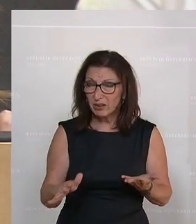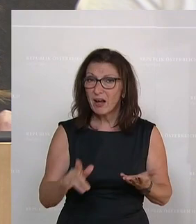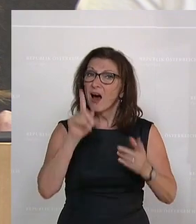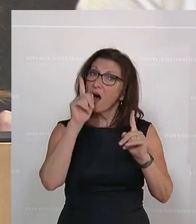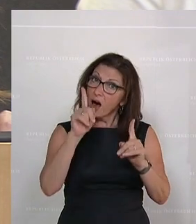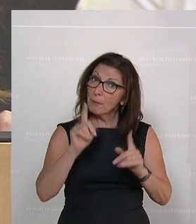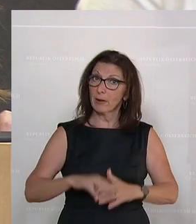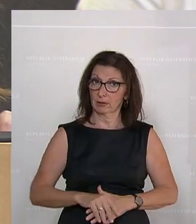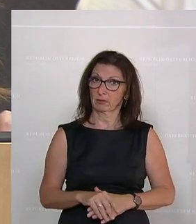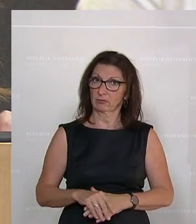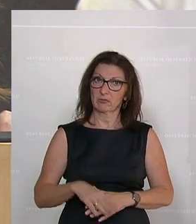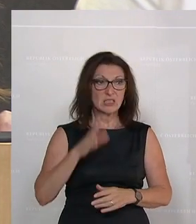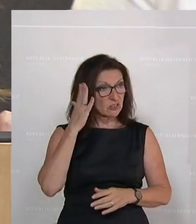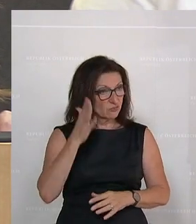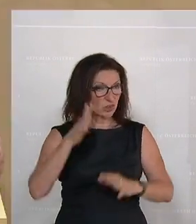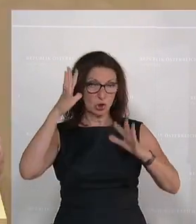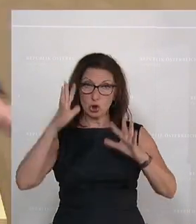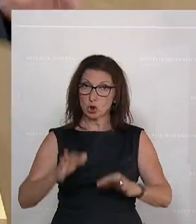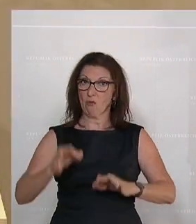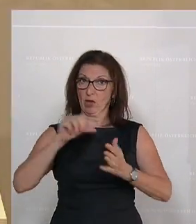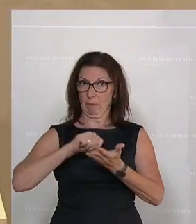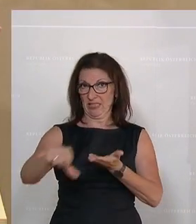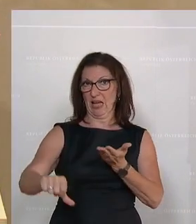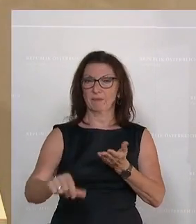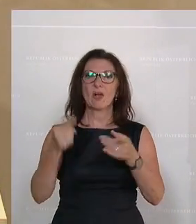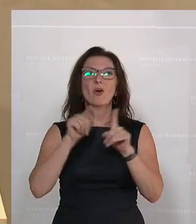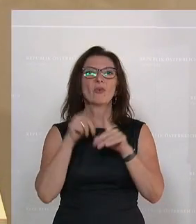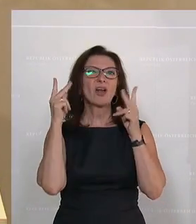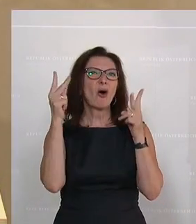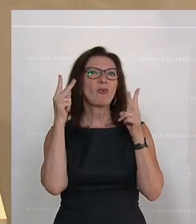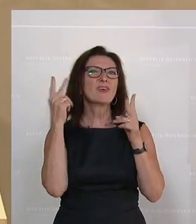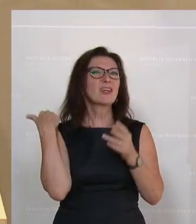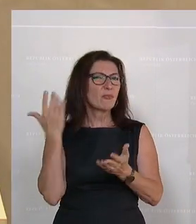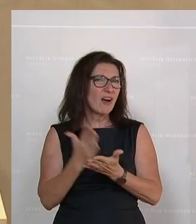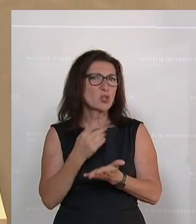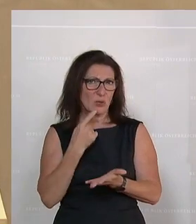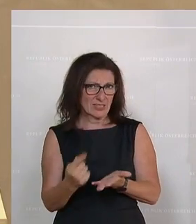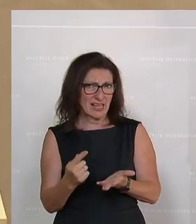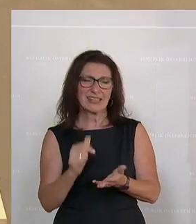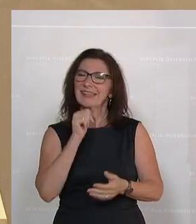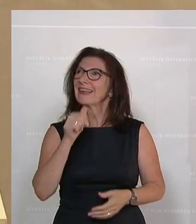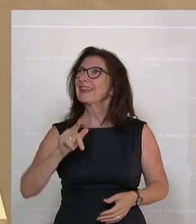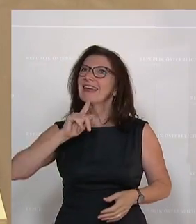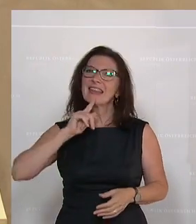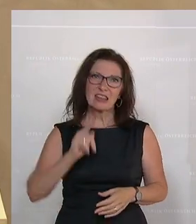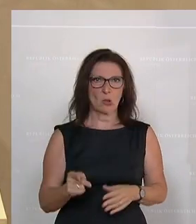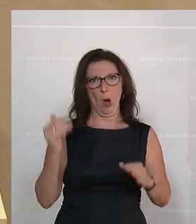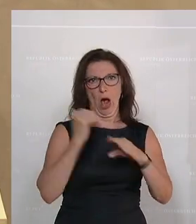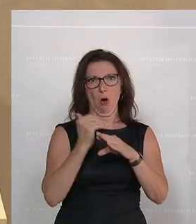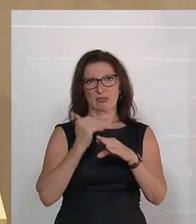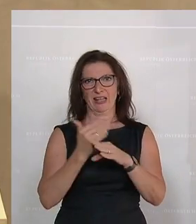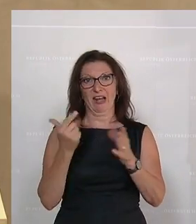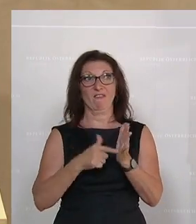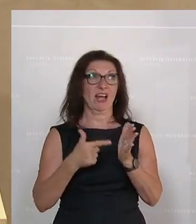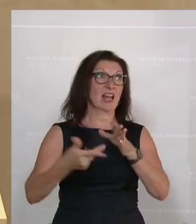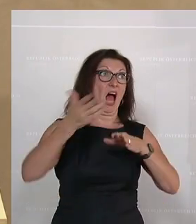monaten direkt unmittelbar und direkt ausbezahlt was auch sehr wichtig ist so die verweht worden es gibt nicht nur den teuerungsausgleich nicht